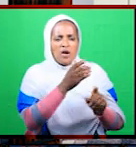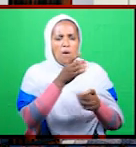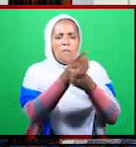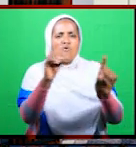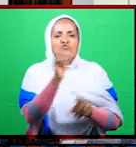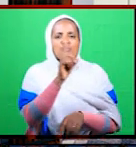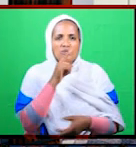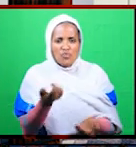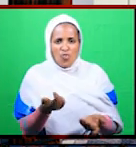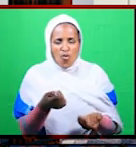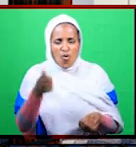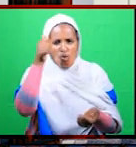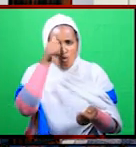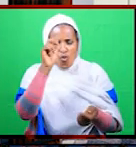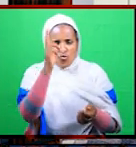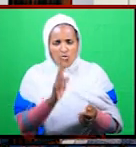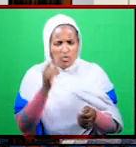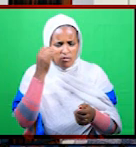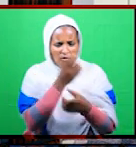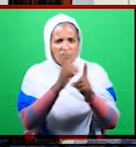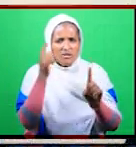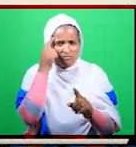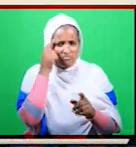መፍትሄ። መፍትሄው ምንድን ነው ግን? ኦሪዮን